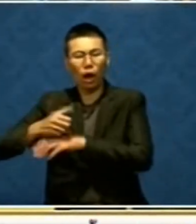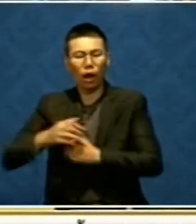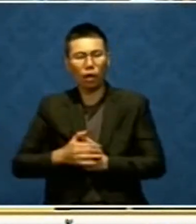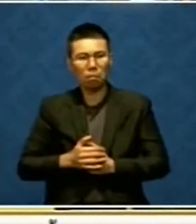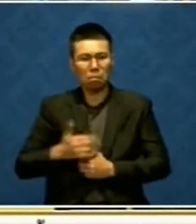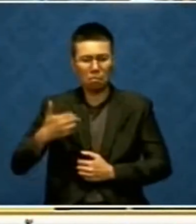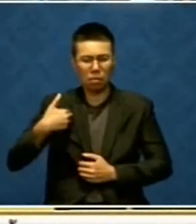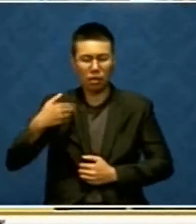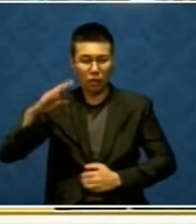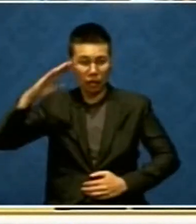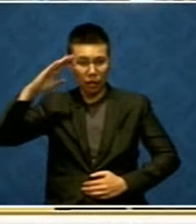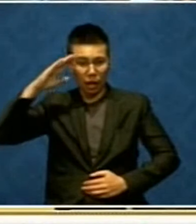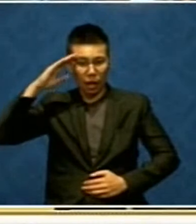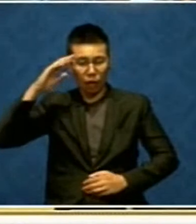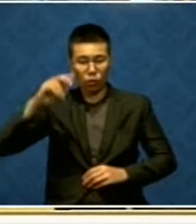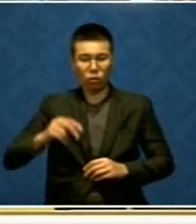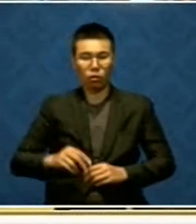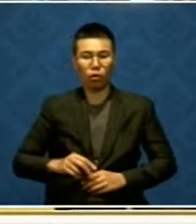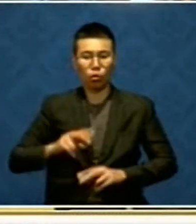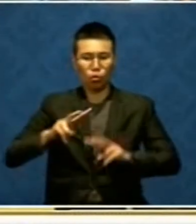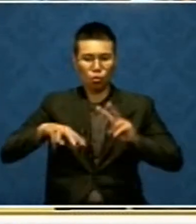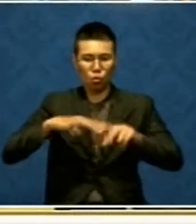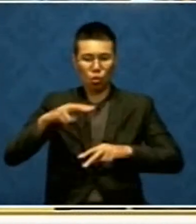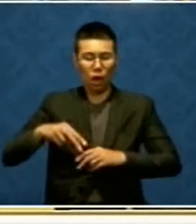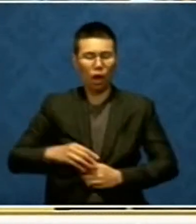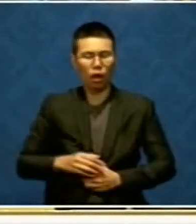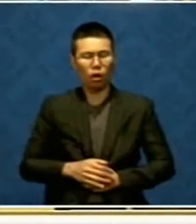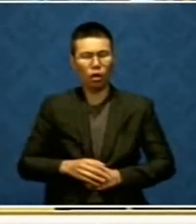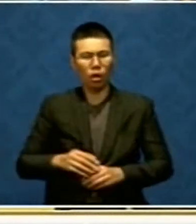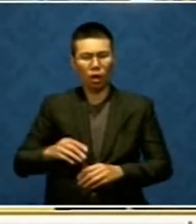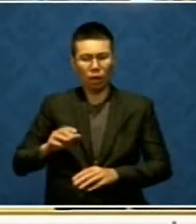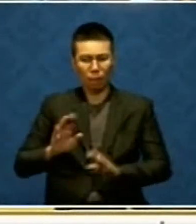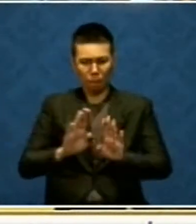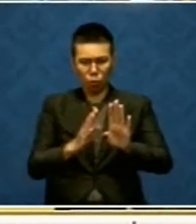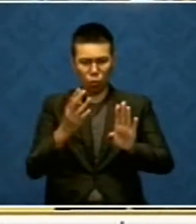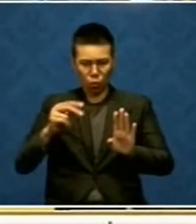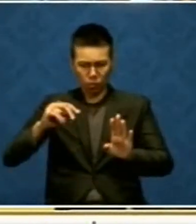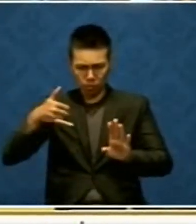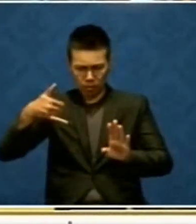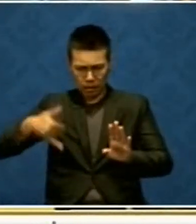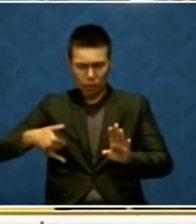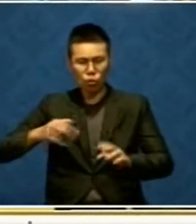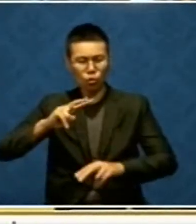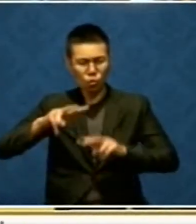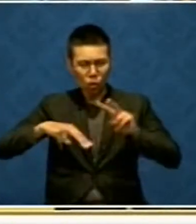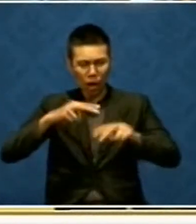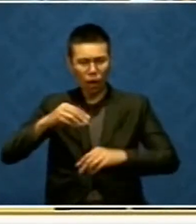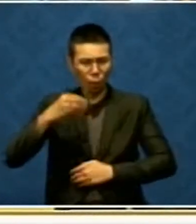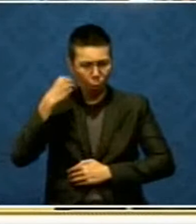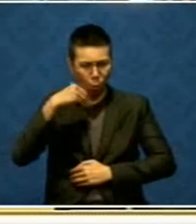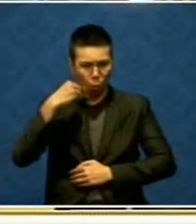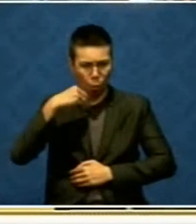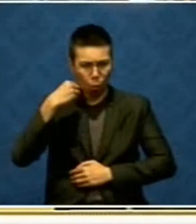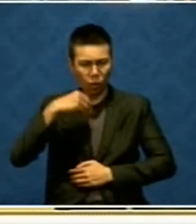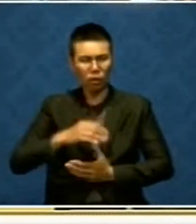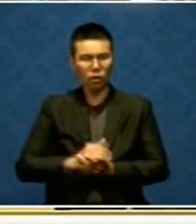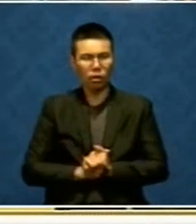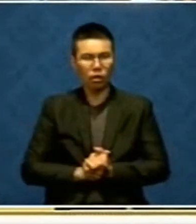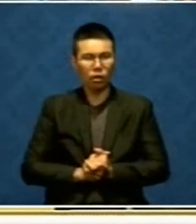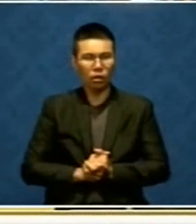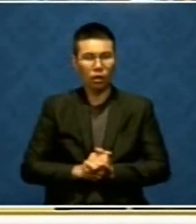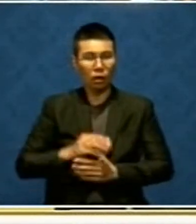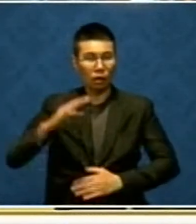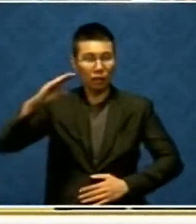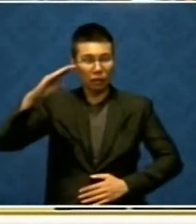าค่ายตัวเอง24ชั่วโมงนะครับเป็นหน่วยงานที่ไม่ควรจะมีอะไรหายมากที่สุดเลยด้วยไม่ใช่ทหารเกณฑ์แน่ๆที่ทำ